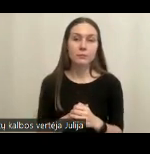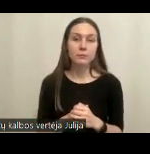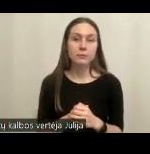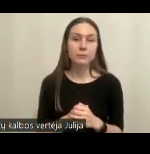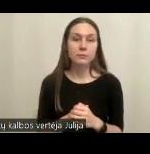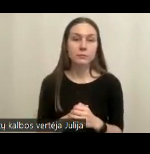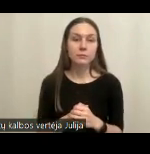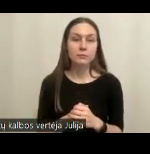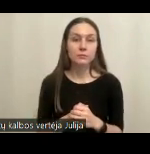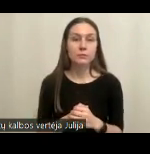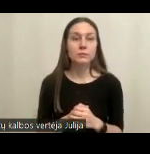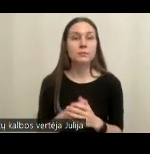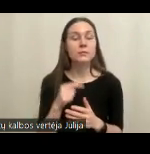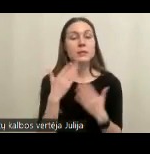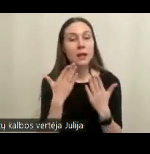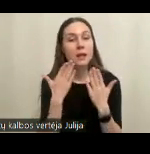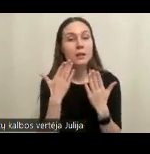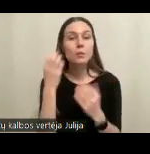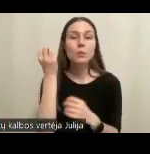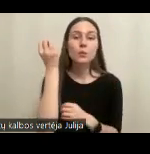Skaitimas, supratimas,